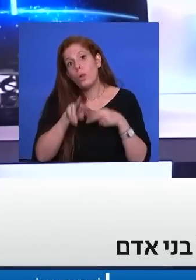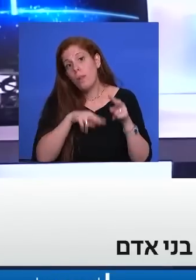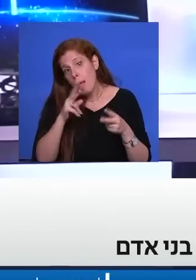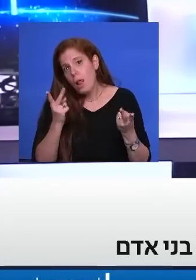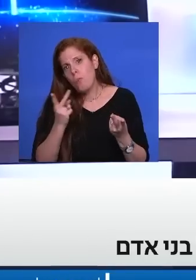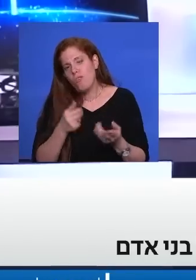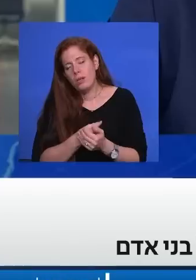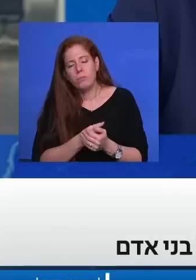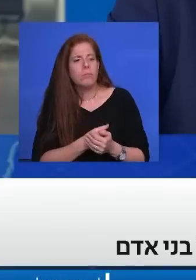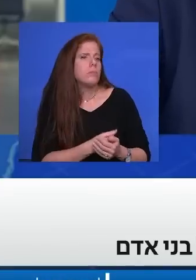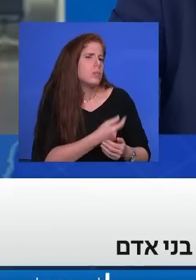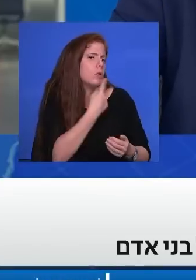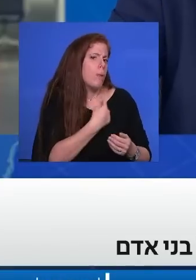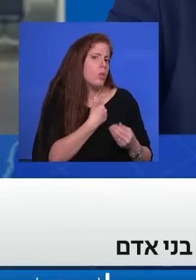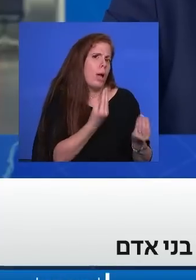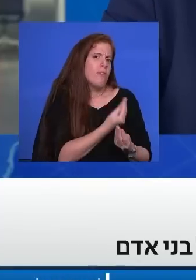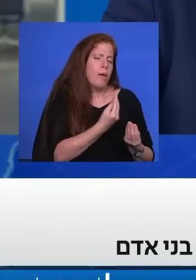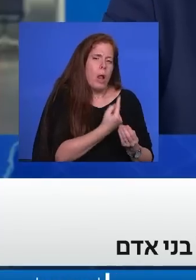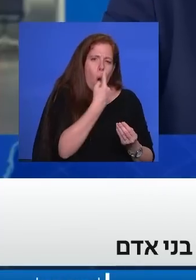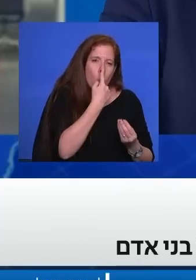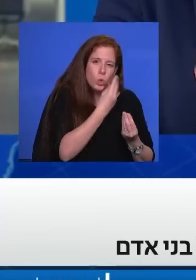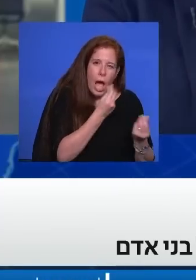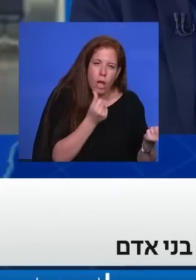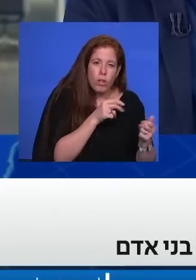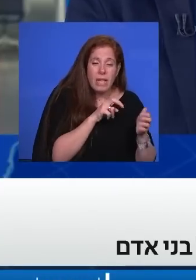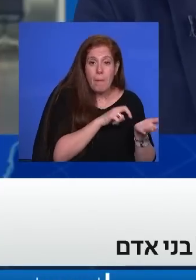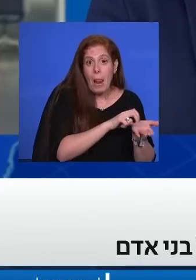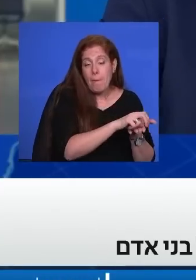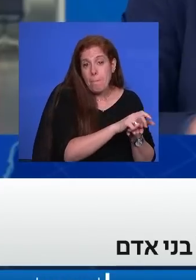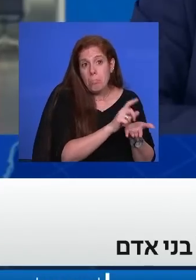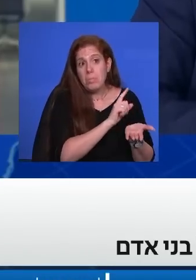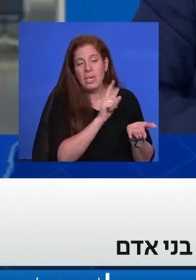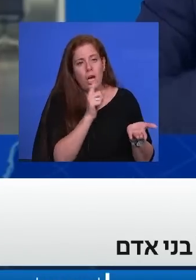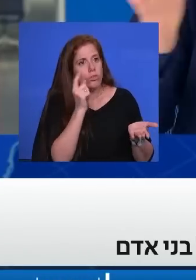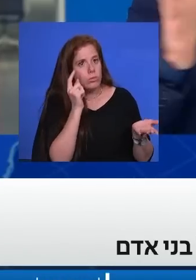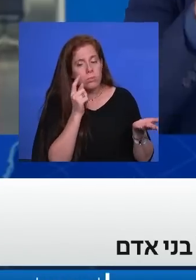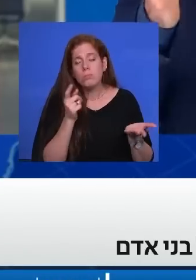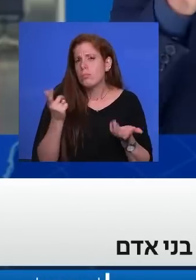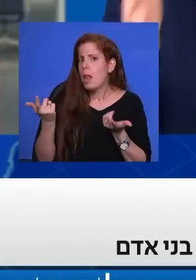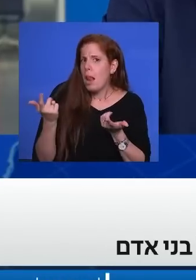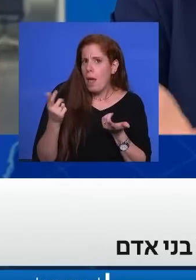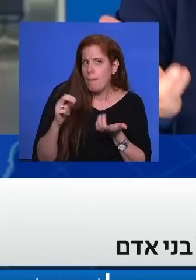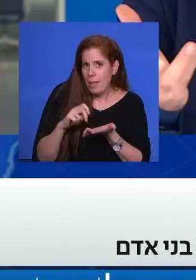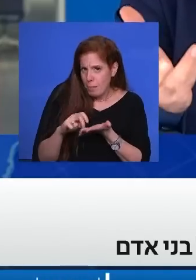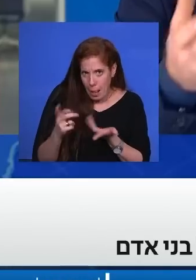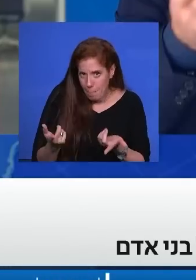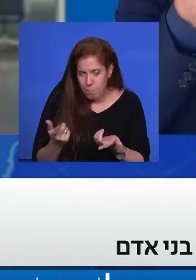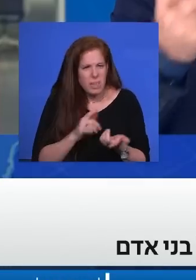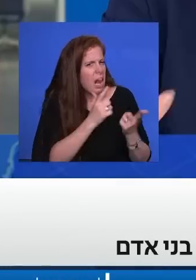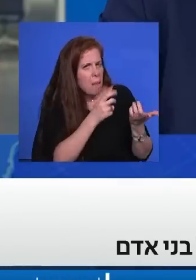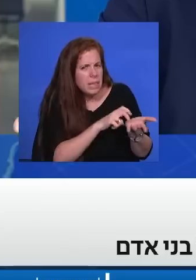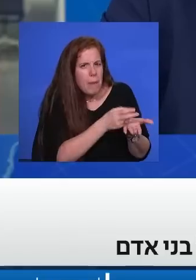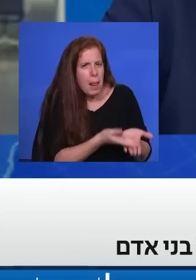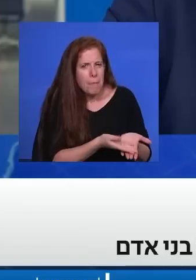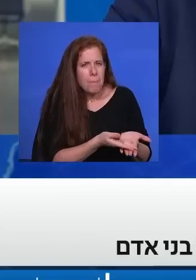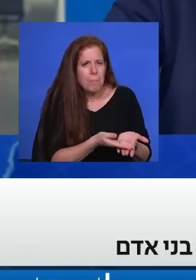תאמר לנו כמה דברים על חוש הריח של הנמלים. לכאורה זה לא אינטואיטיבי, אתה אומר. חשבת שיש להם איזה חוש... למה נמלים בעצם? כן, למה נמלים? או מה העניין